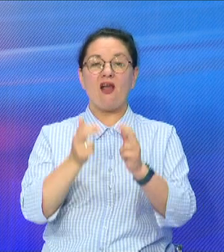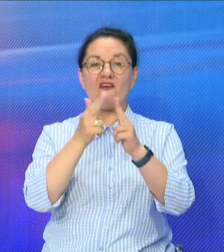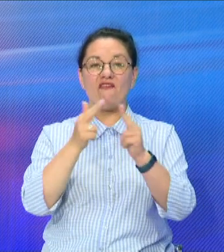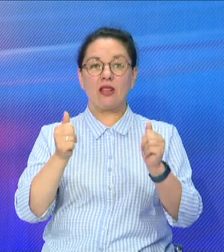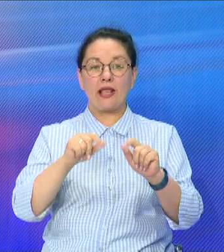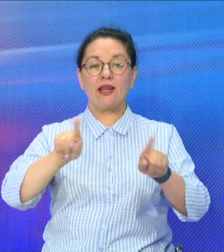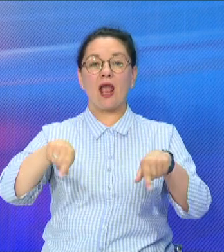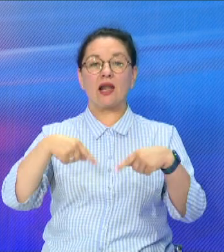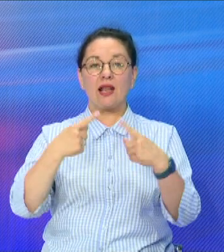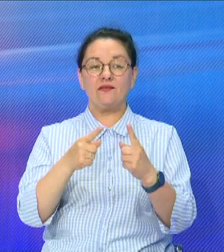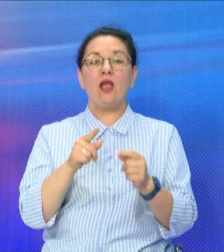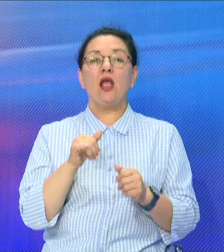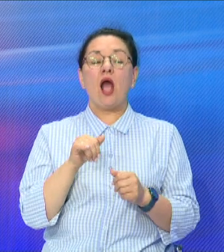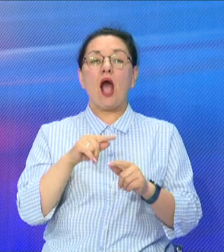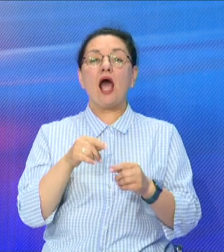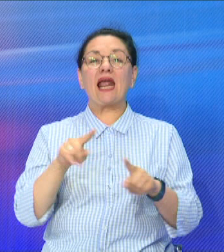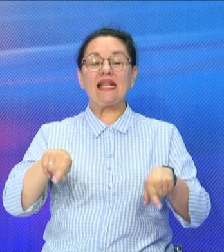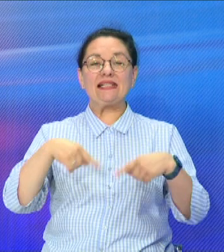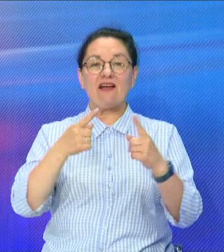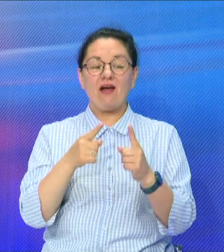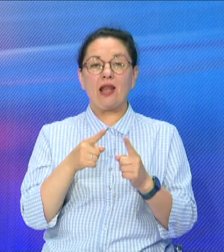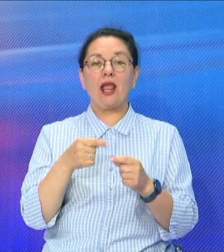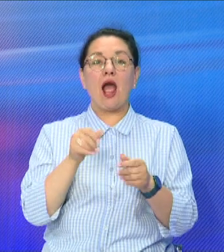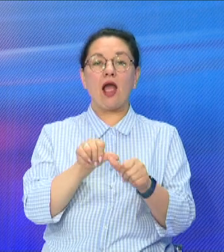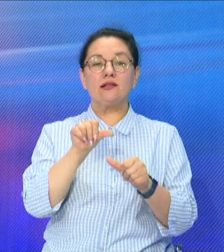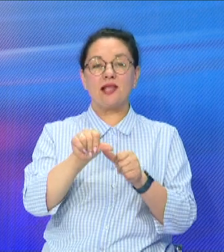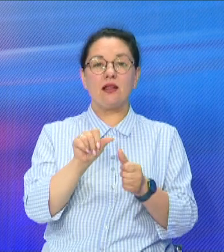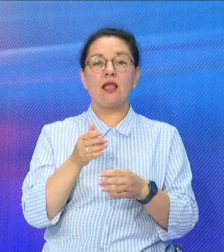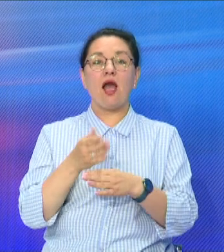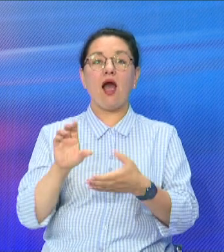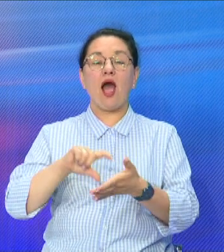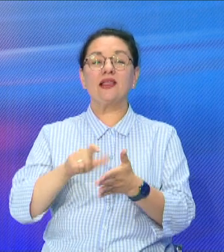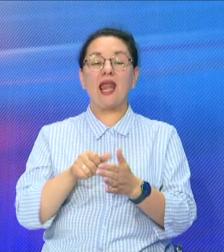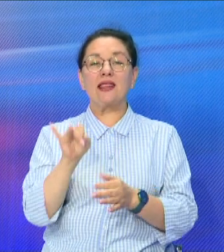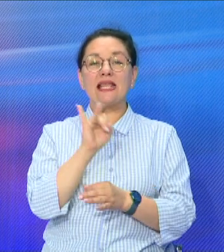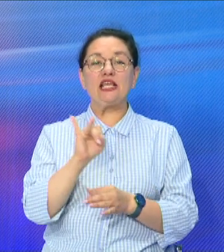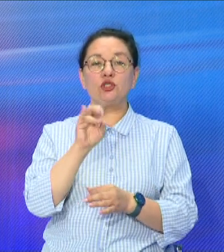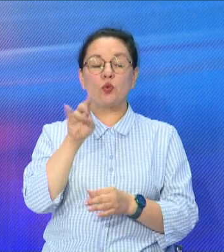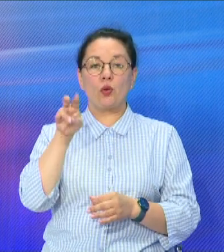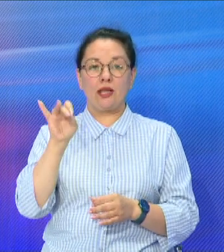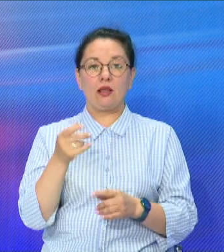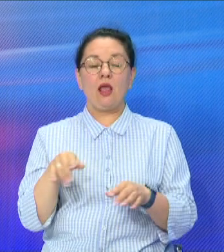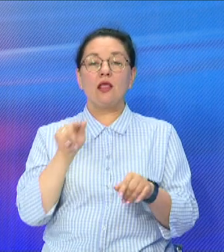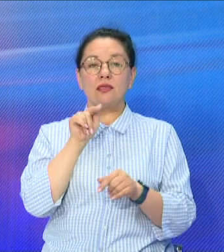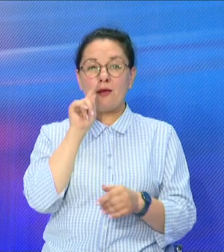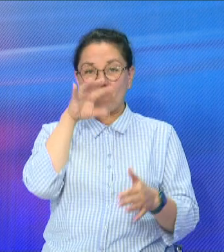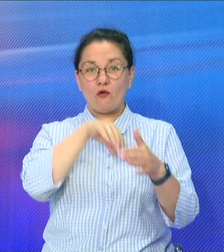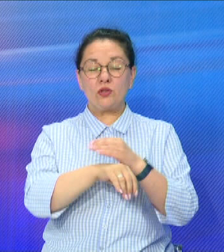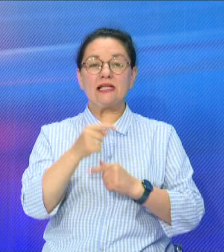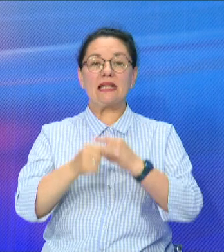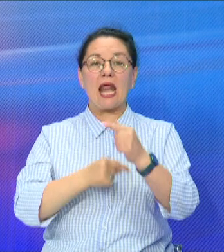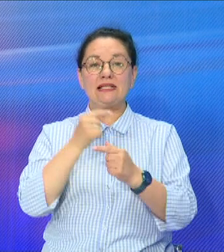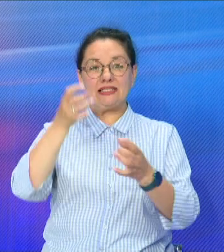организовали отрад историки его на вид маленьким а ить марше масть больше наведаться от нашей крае не традициях культуры и не только